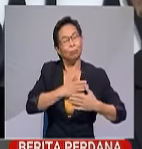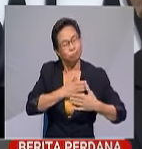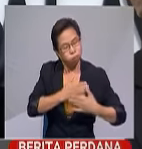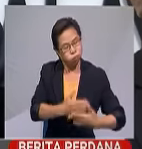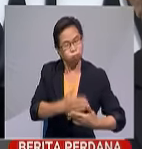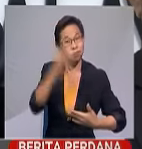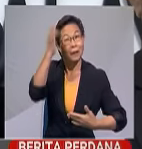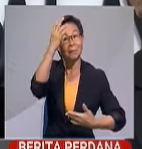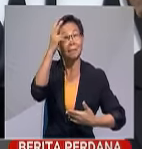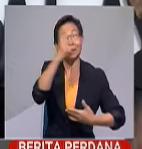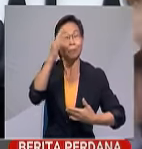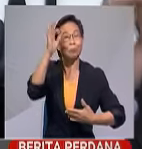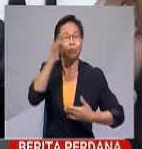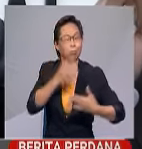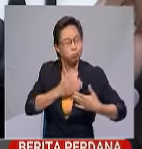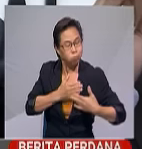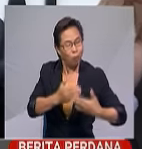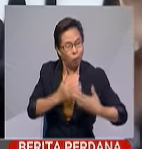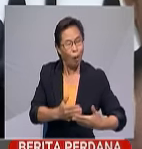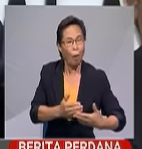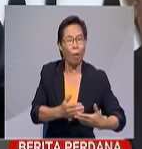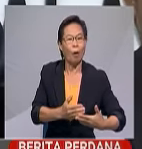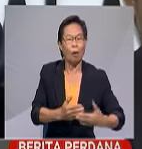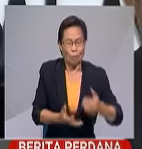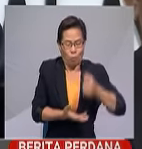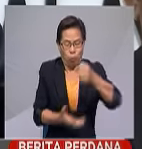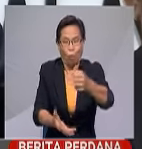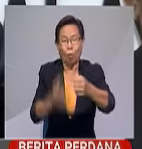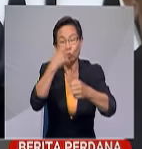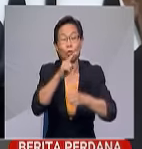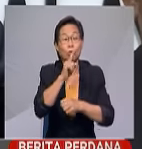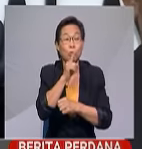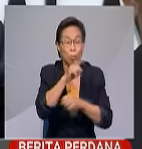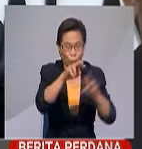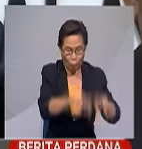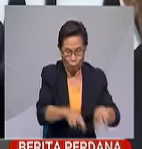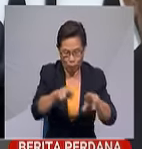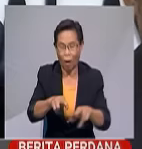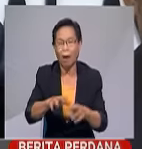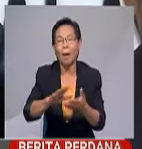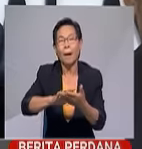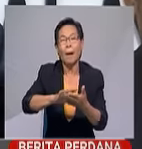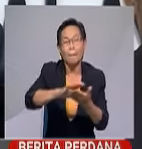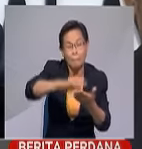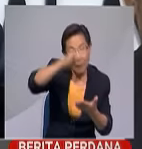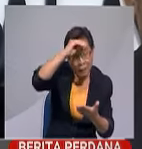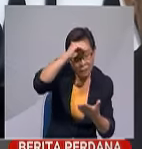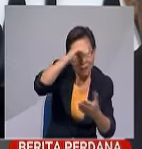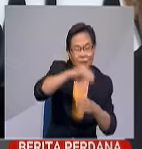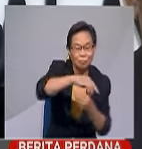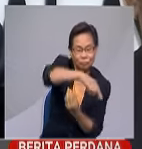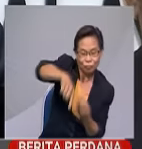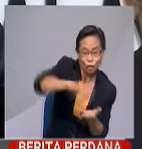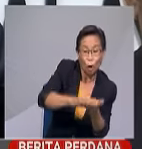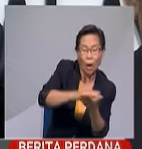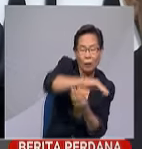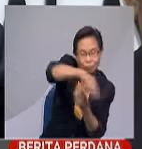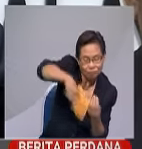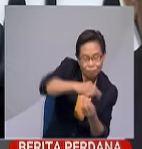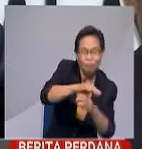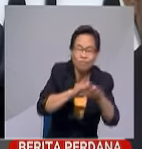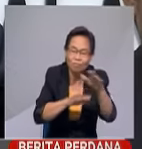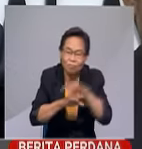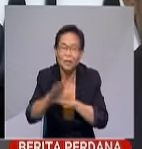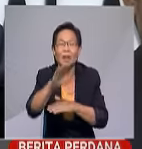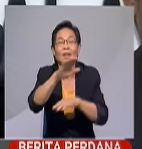untuk memastikan para pelajar menikmati persekitaran pembelajaran yang selamat dan selesa di sekolah tahfiz, sekolah